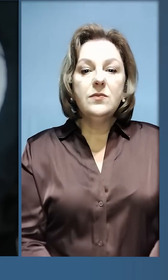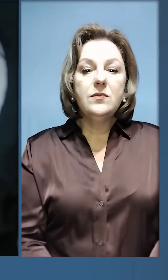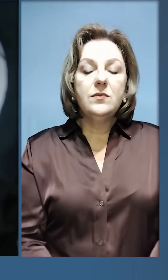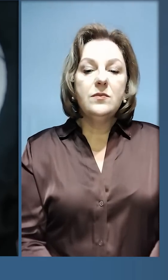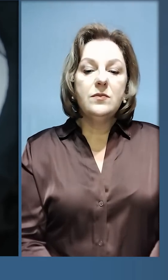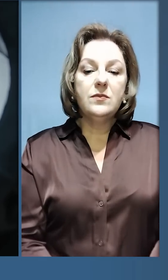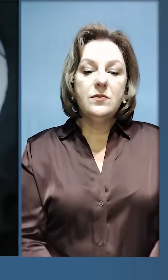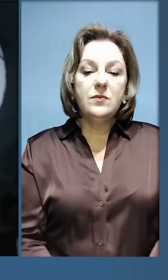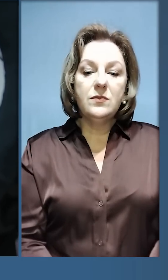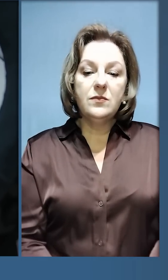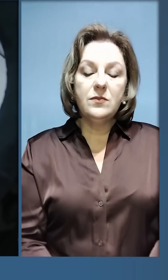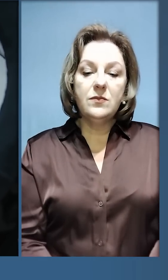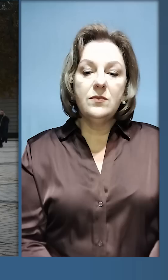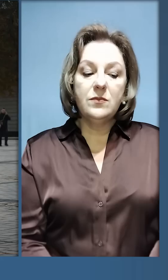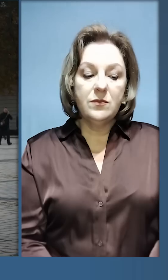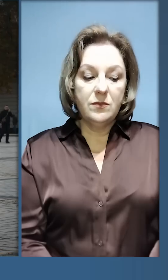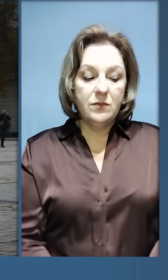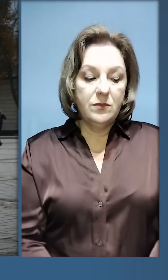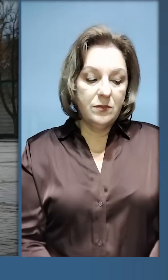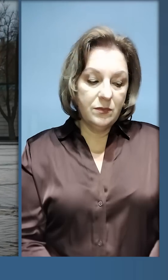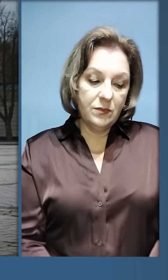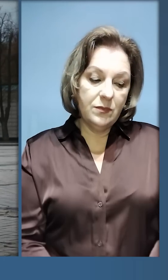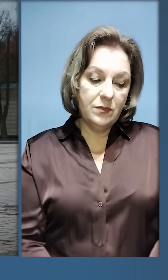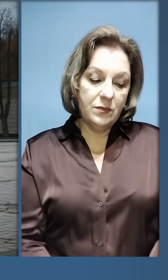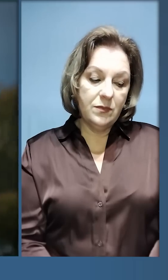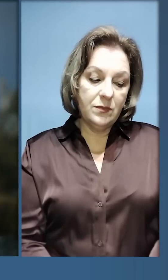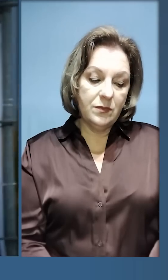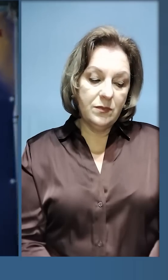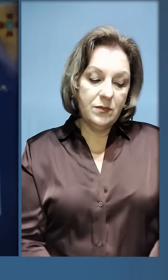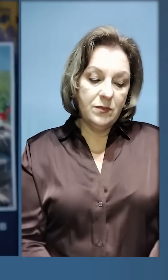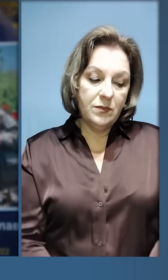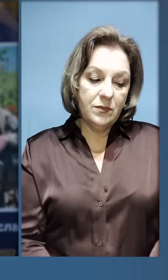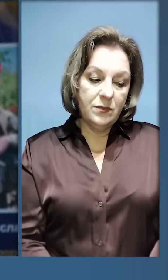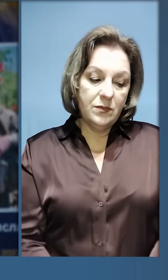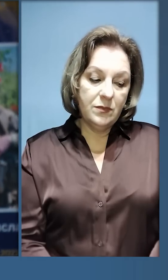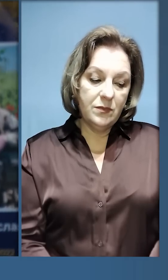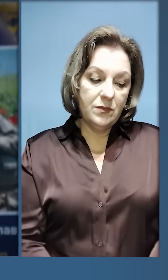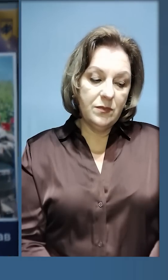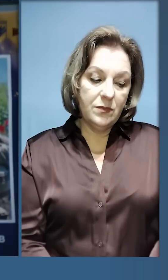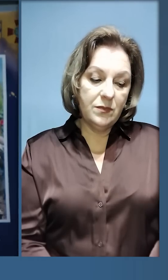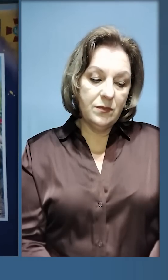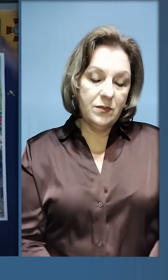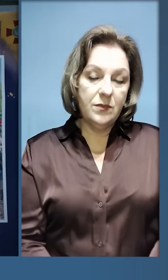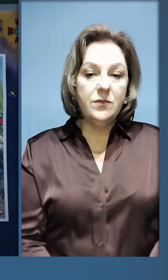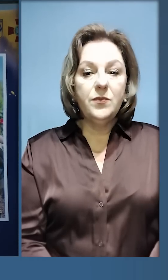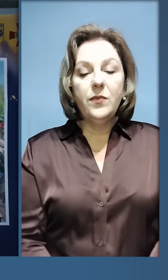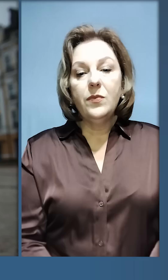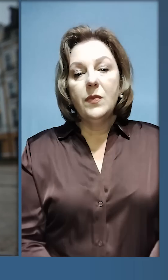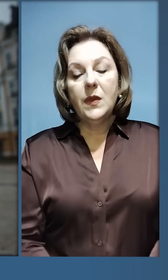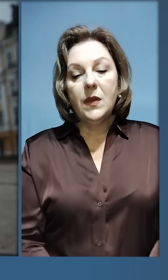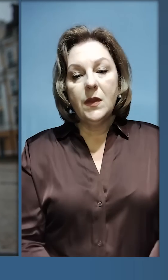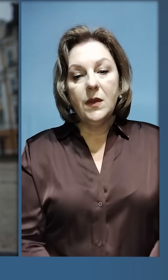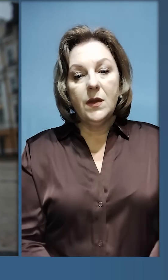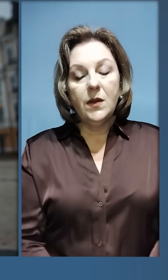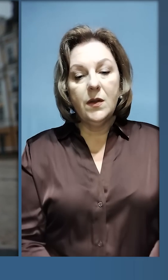Cathedral, and there on the square, the plaza, is a memorial display of men and women who have lost their lives defending